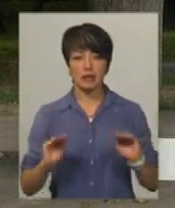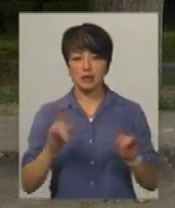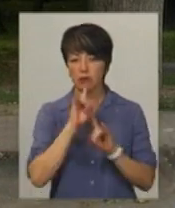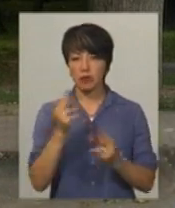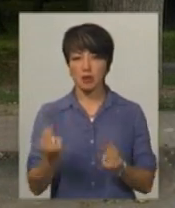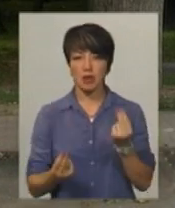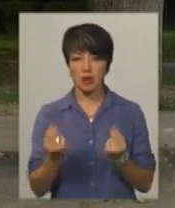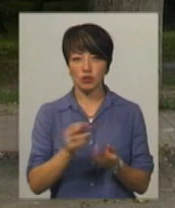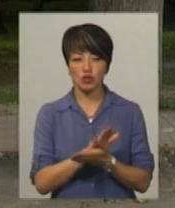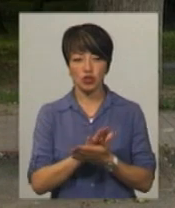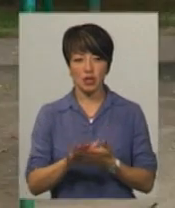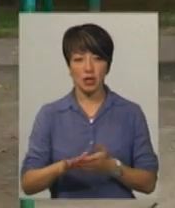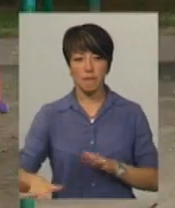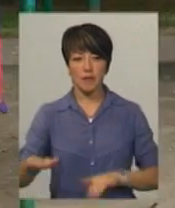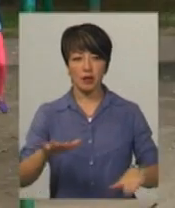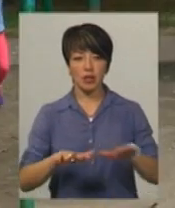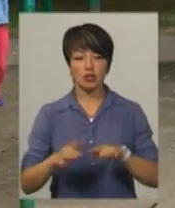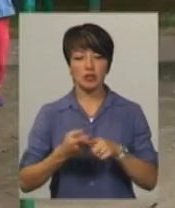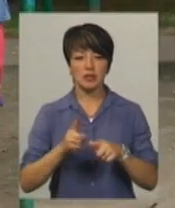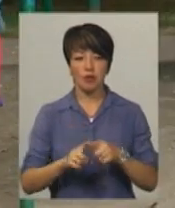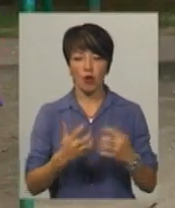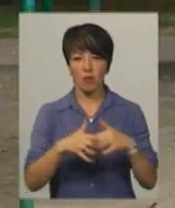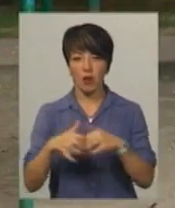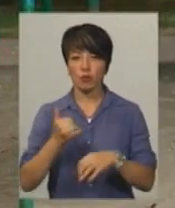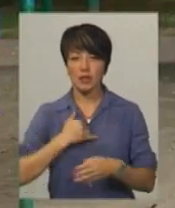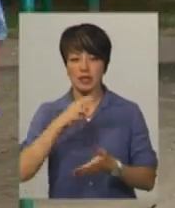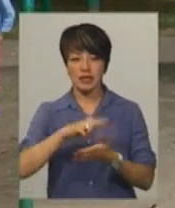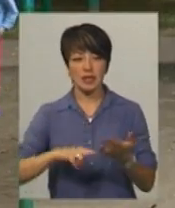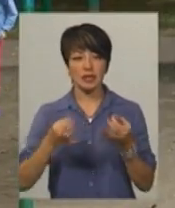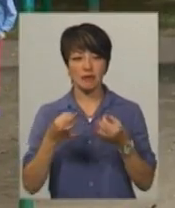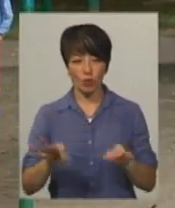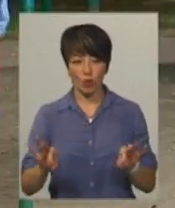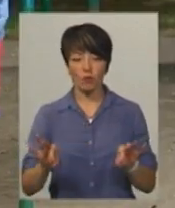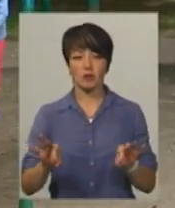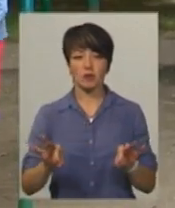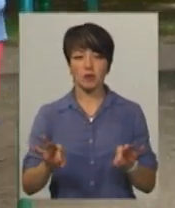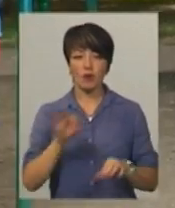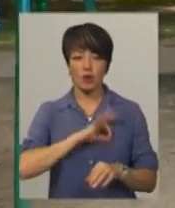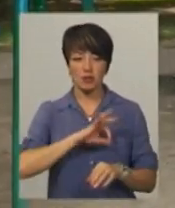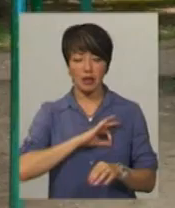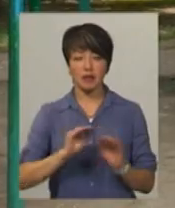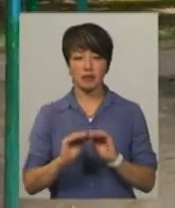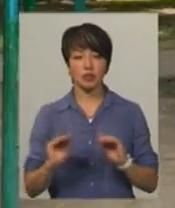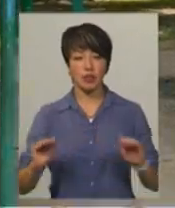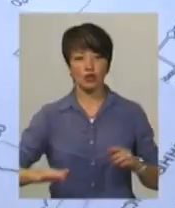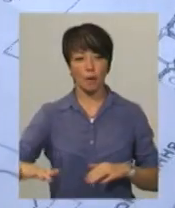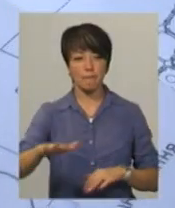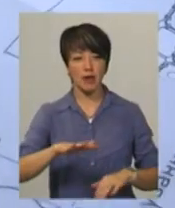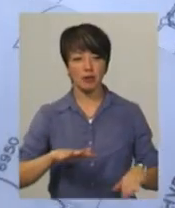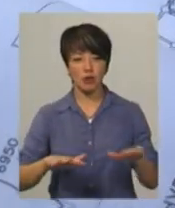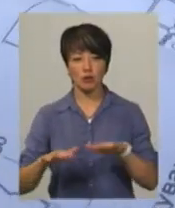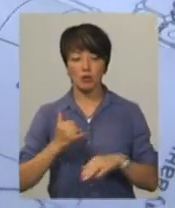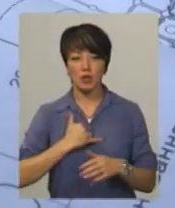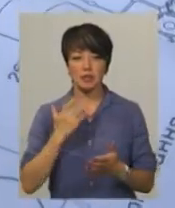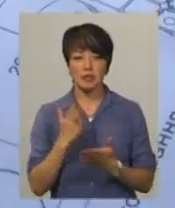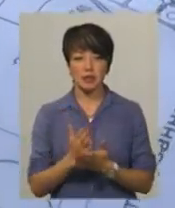на чистеньких майданчиках. Все обладнання в нас є сертифіковане, дозволене для використання на дитячих майданчиках. У нас